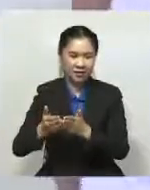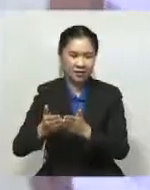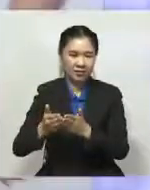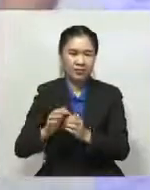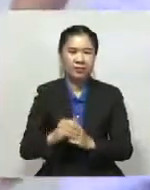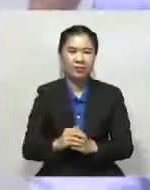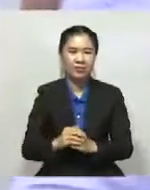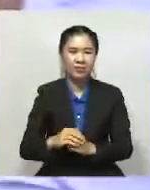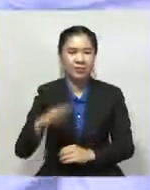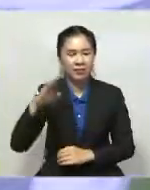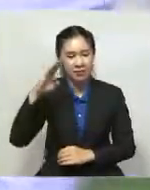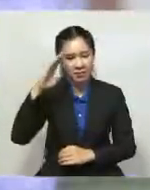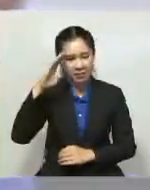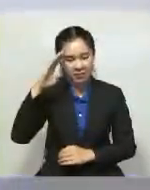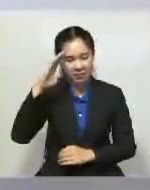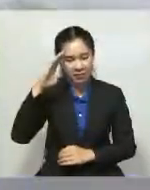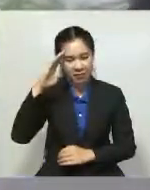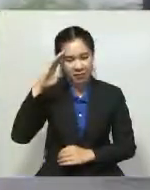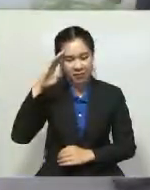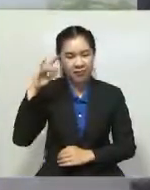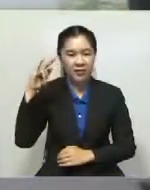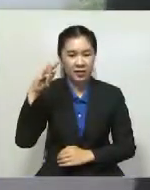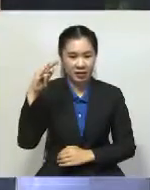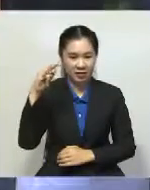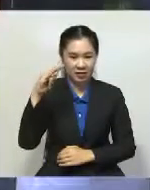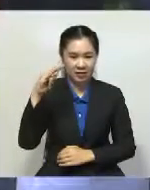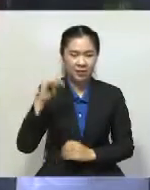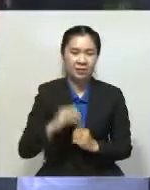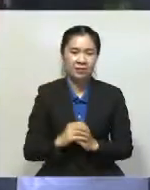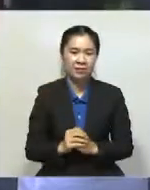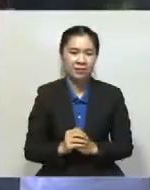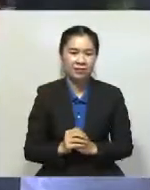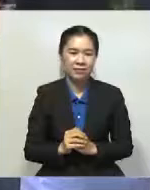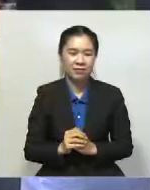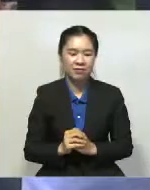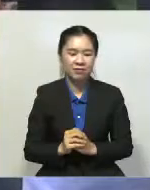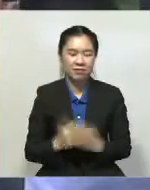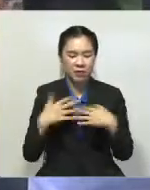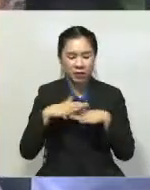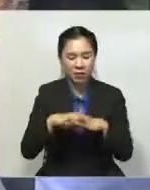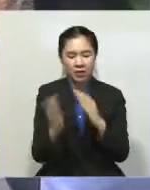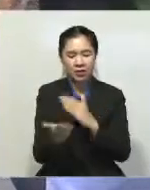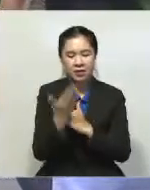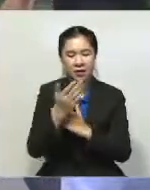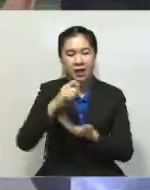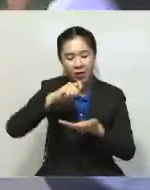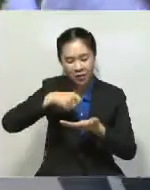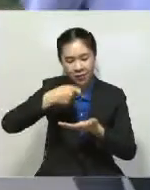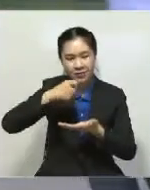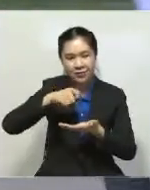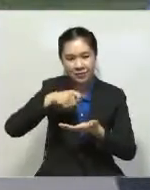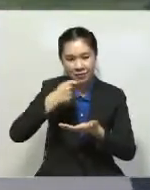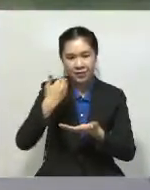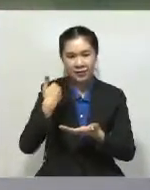อมรุ่งสว่างผู้บัญชาการพลอากาศเอกจอมรุ่งสว่างนะคะได้ร่วมรับประทานอาหารเช้ากับพลเอกประวิตร